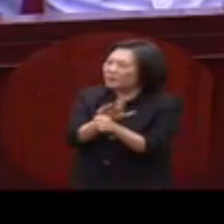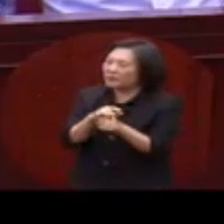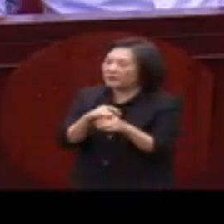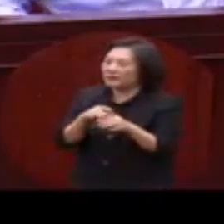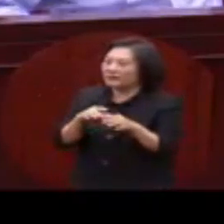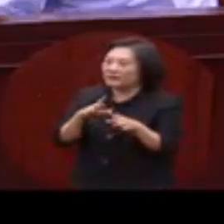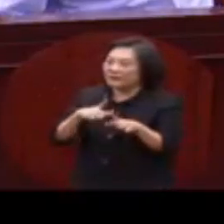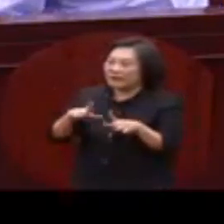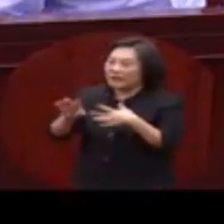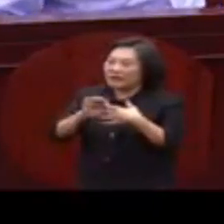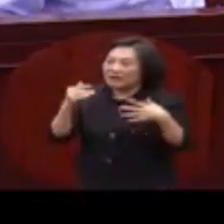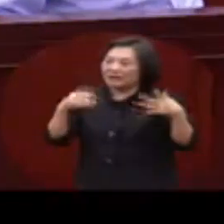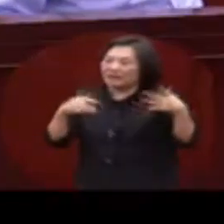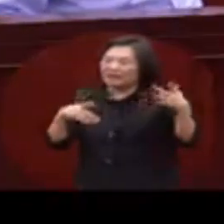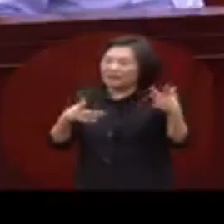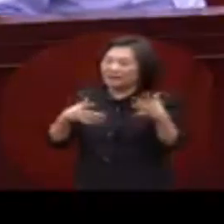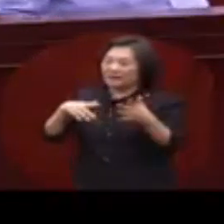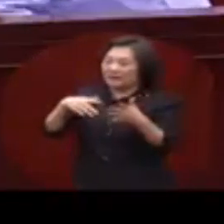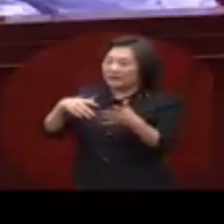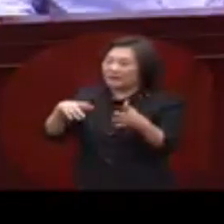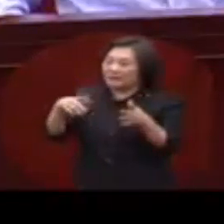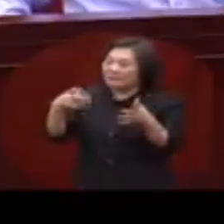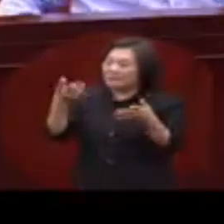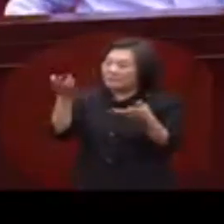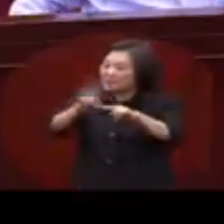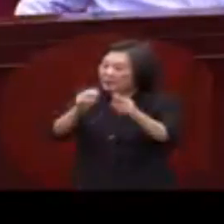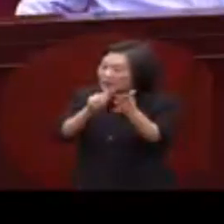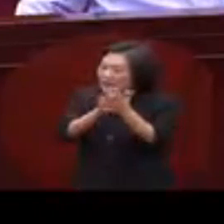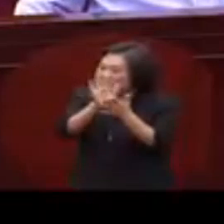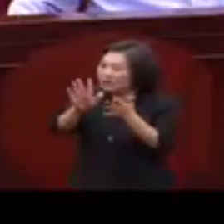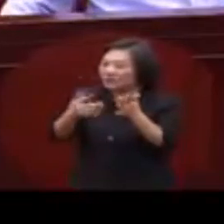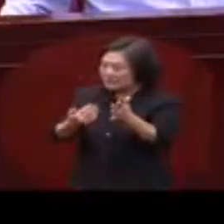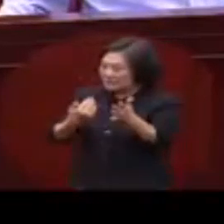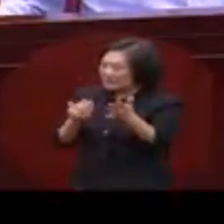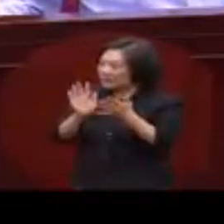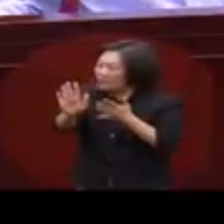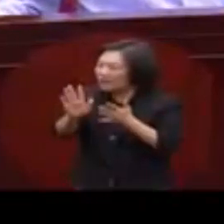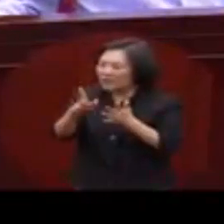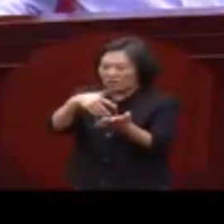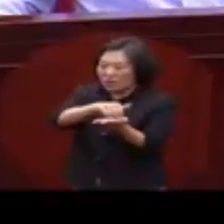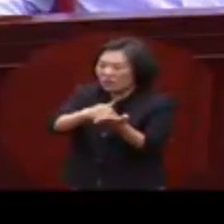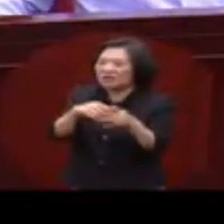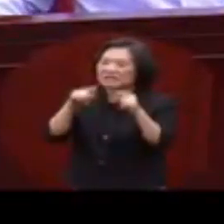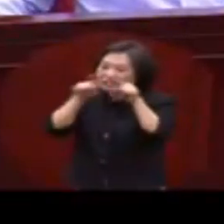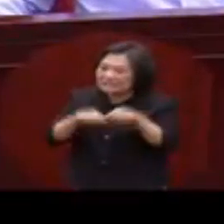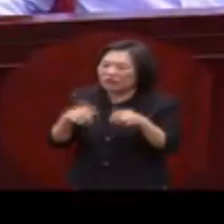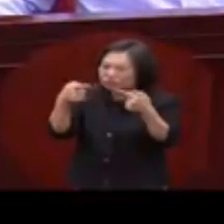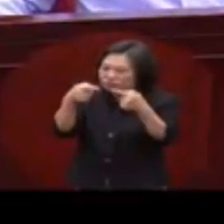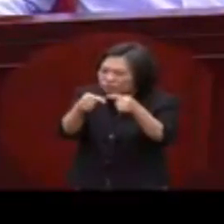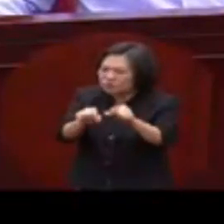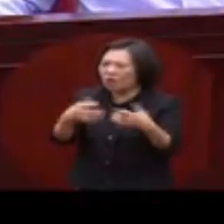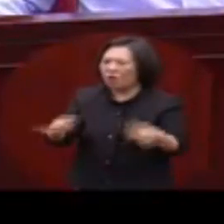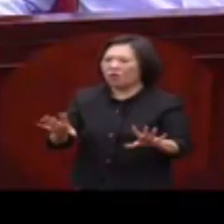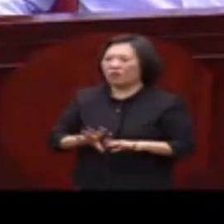跟之后，你知道？你看看哦，那个整个那个树脂的垃圾哈，纸容器的垃圾少掉82%